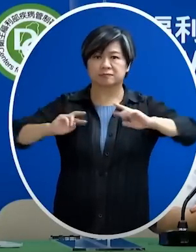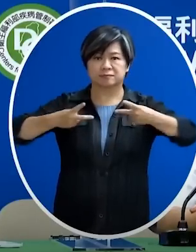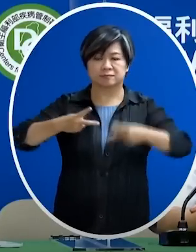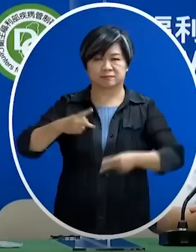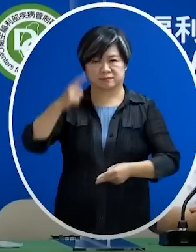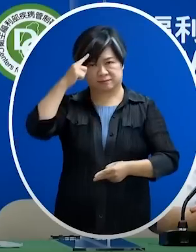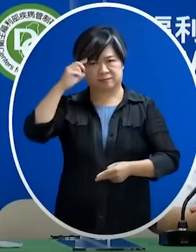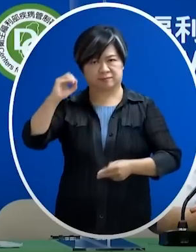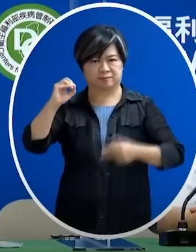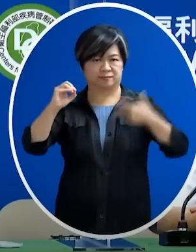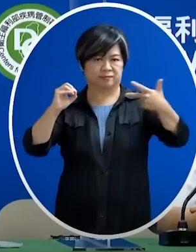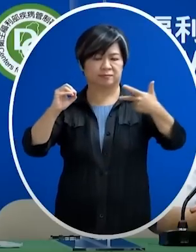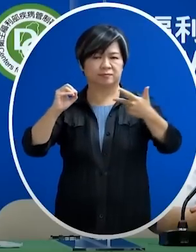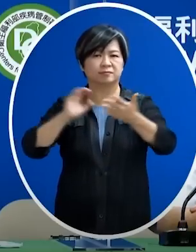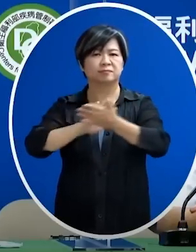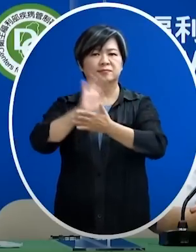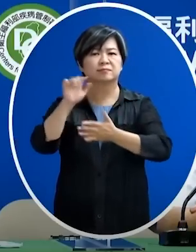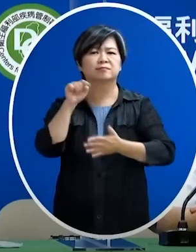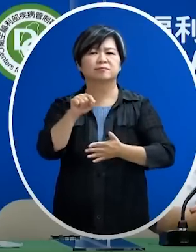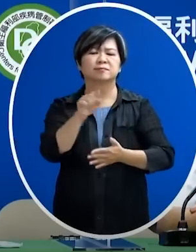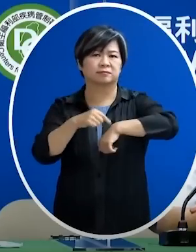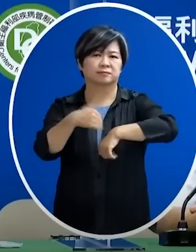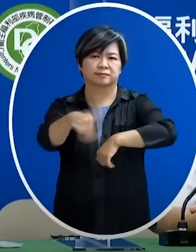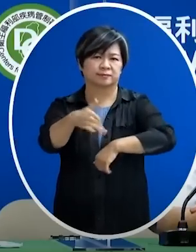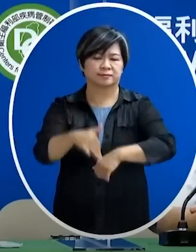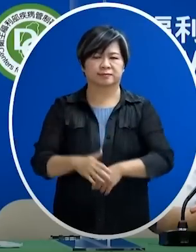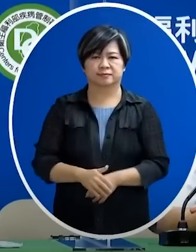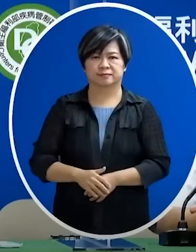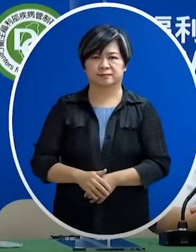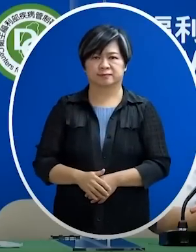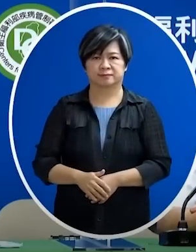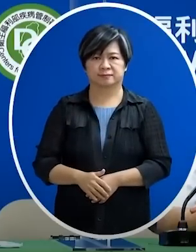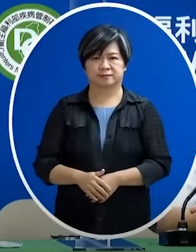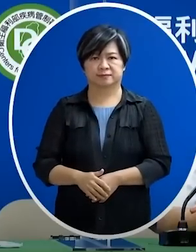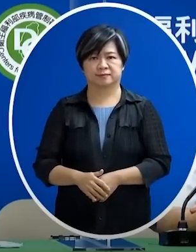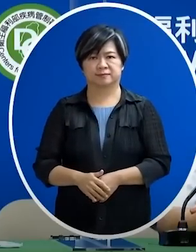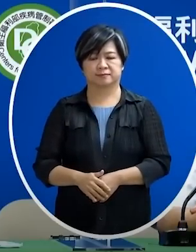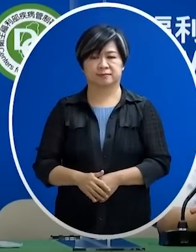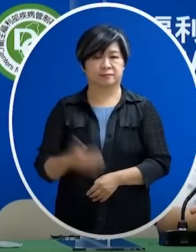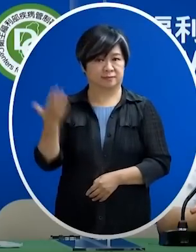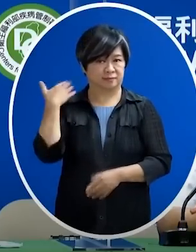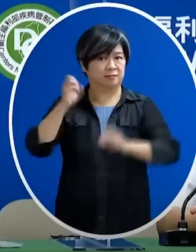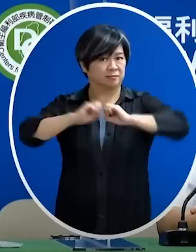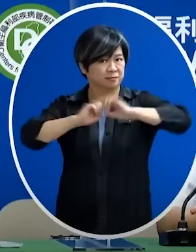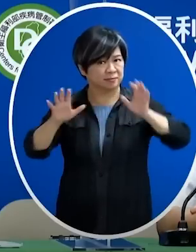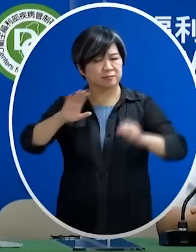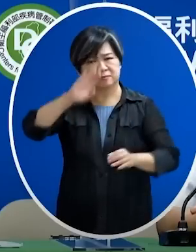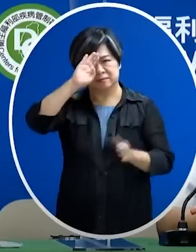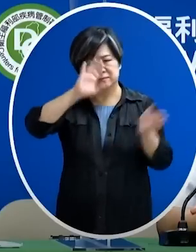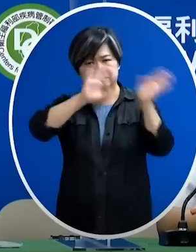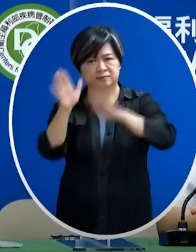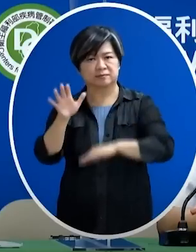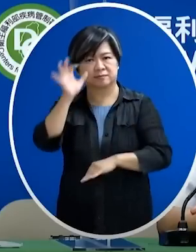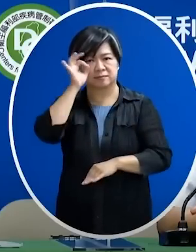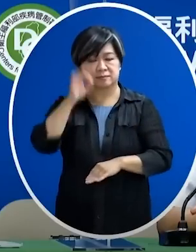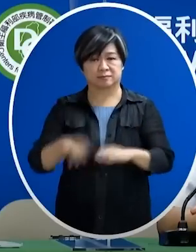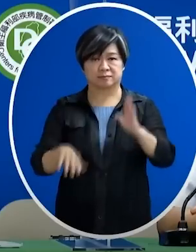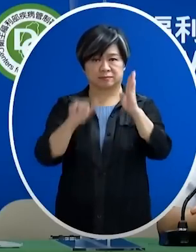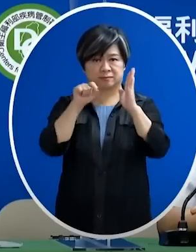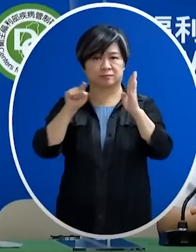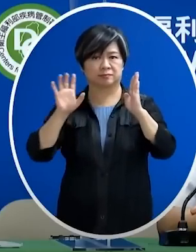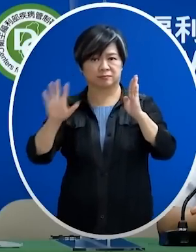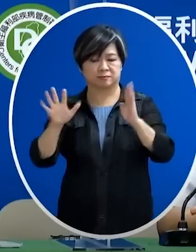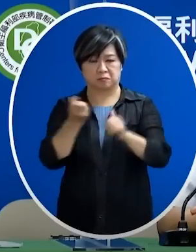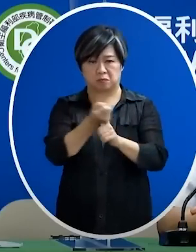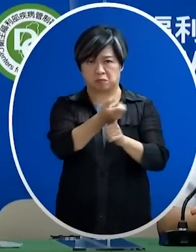个明确的一个方向，只是实施的时机而已。之前我们也都说我们现在的疫情就是看这个 BA.5 这一波，那看起来